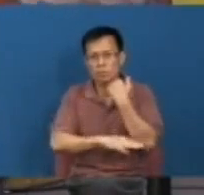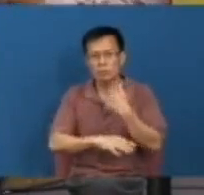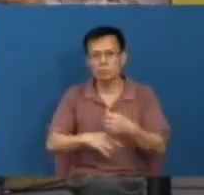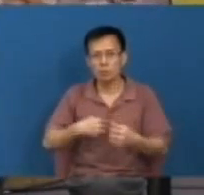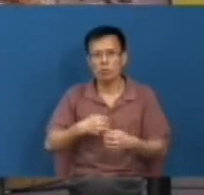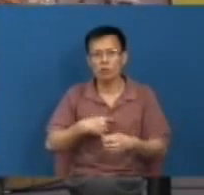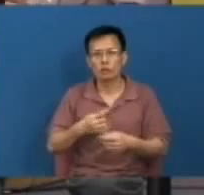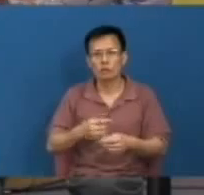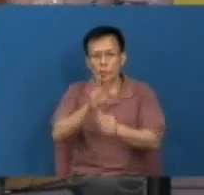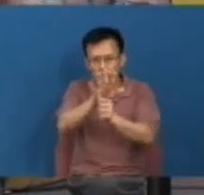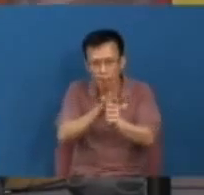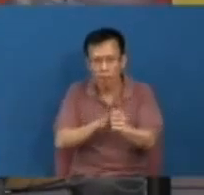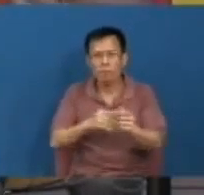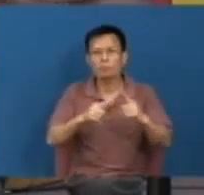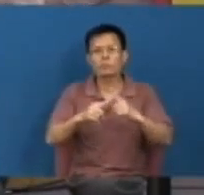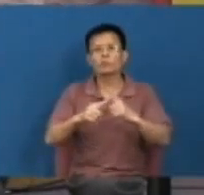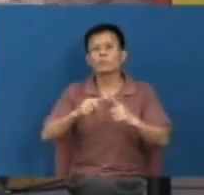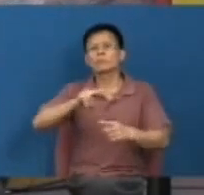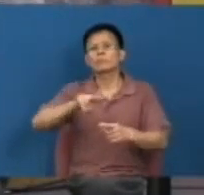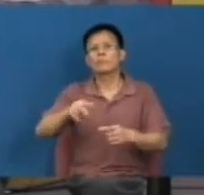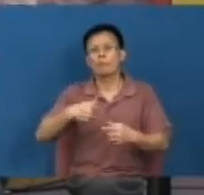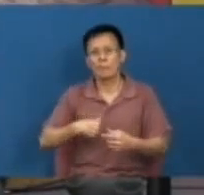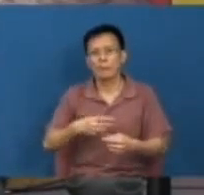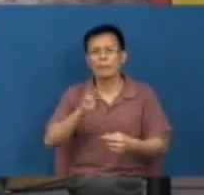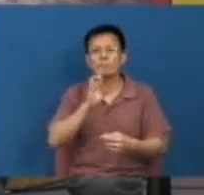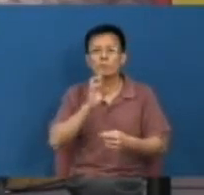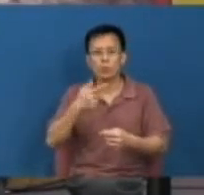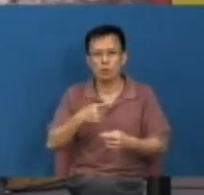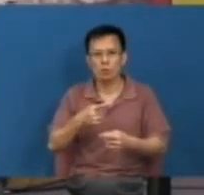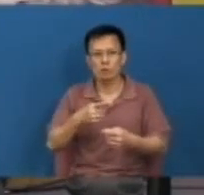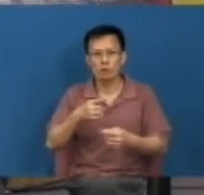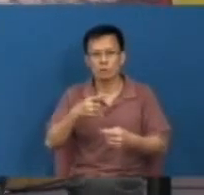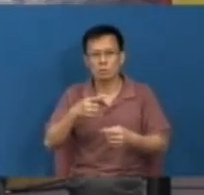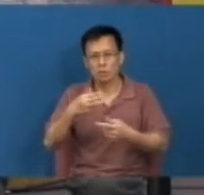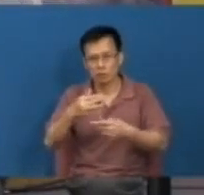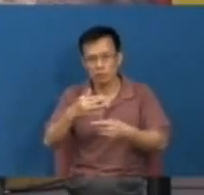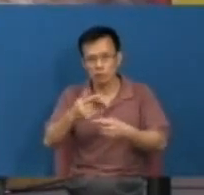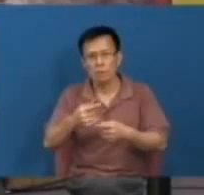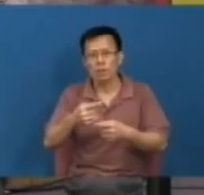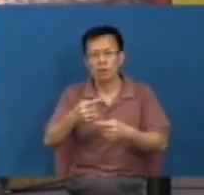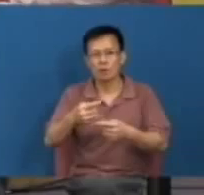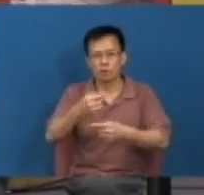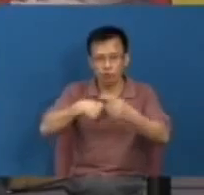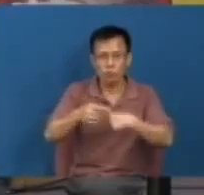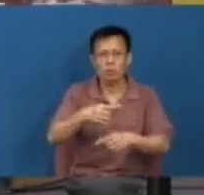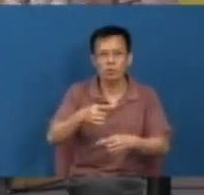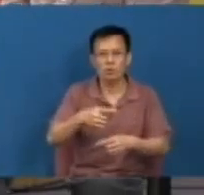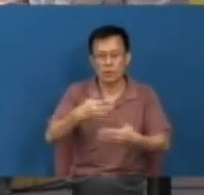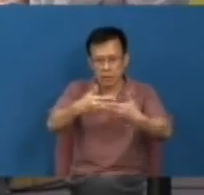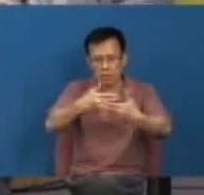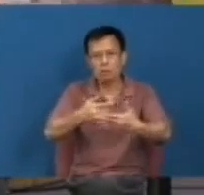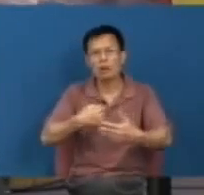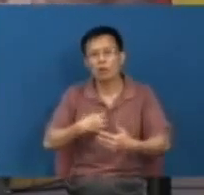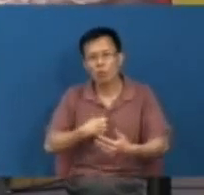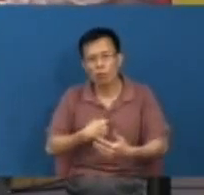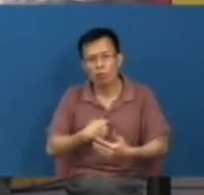算我做順民，我都同你講啊。如果你話某時某日之後係你去復歸嘅，係你噶啦。喂，之前都係我噶嘛。